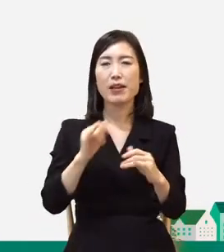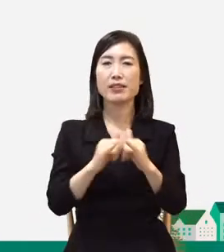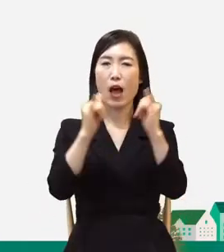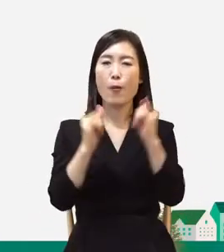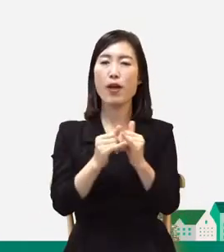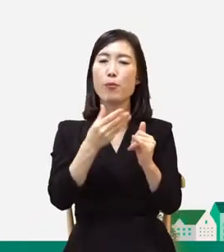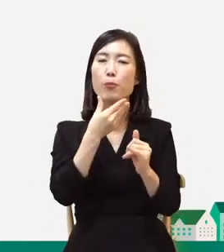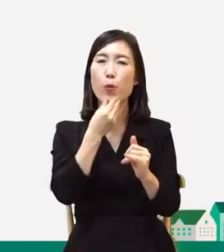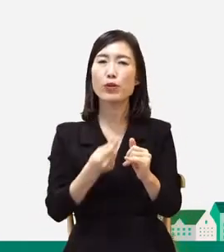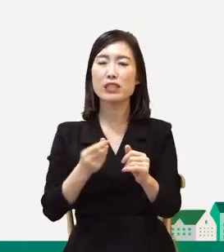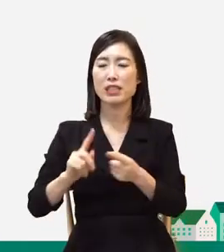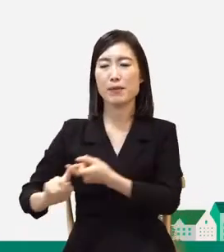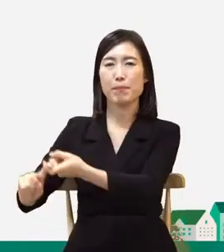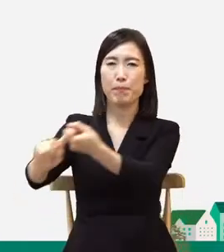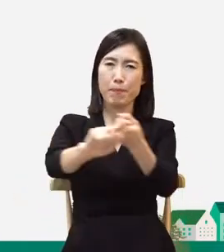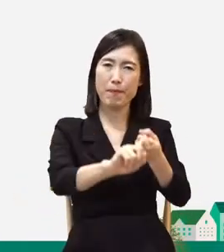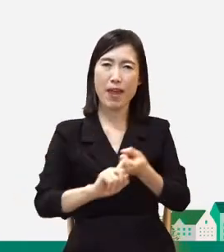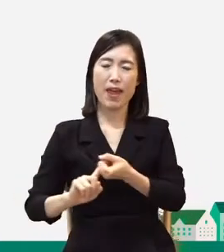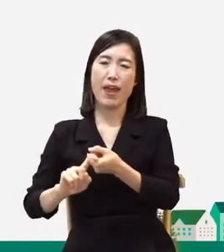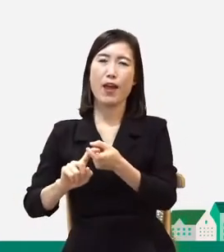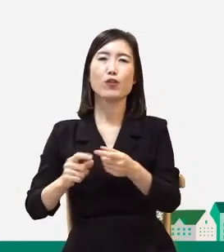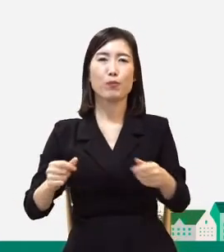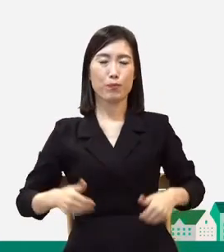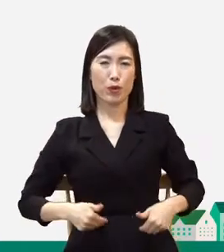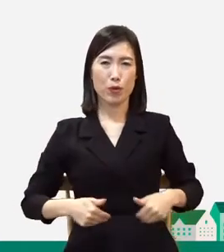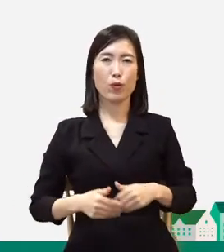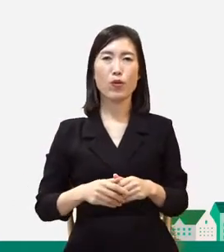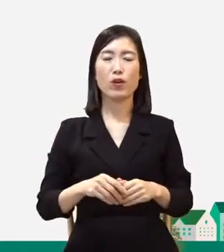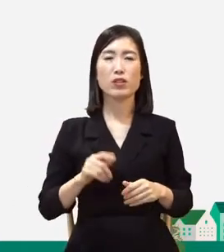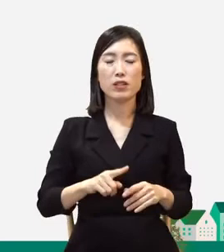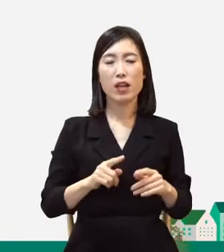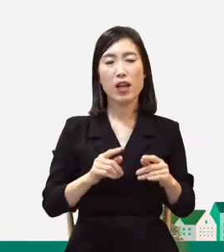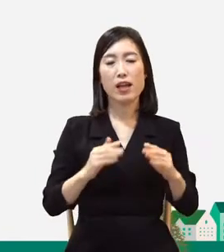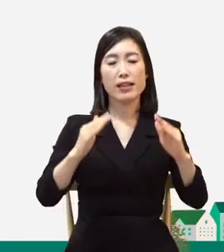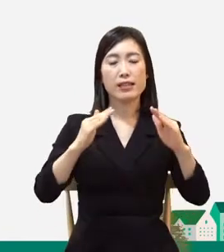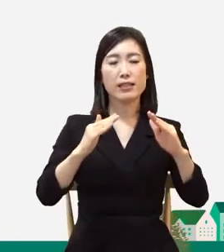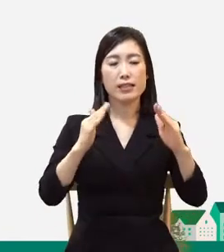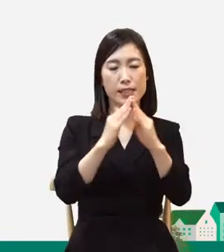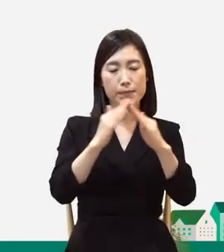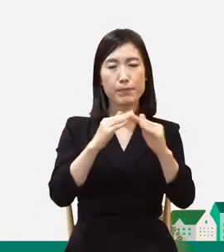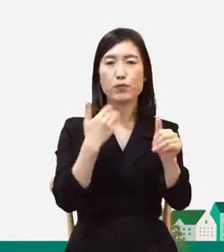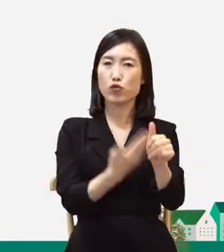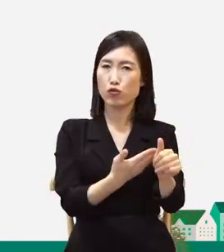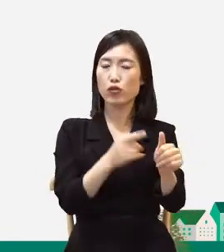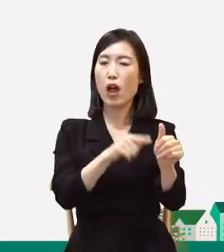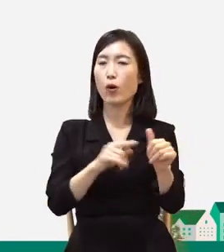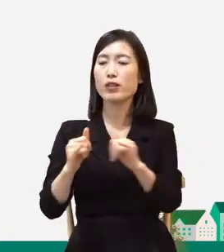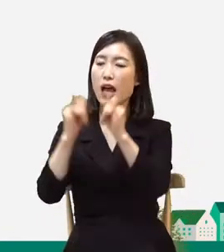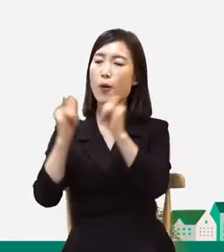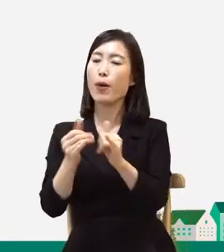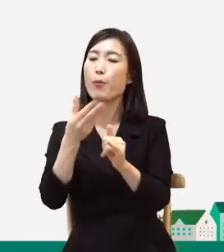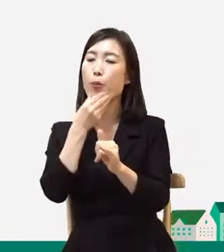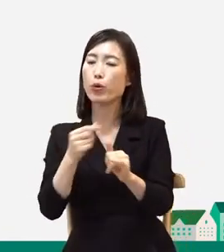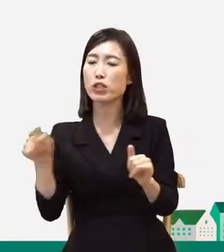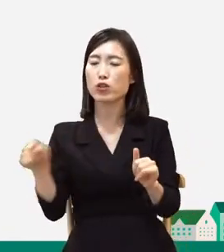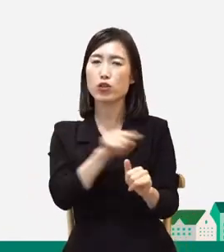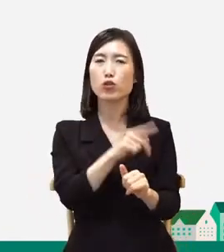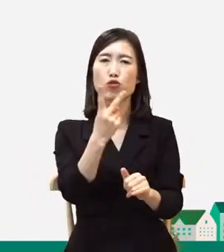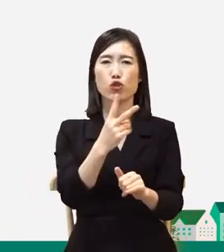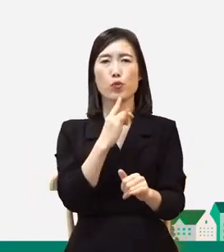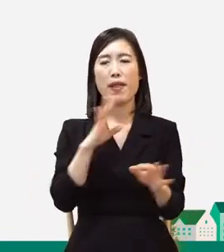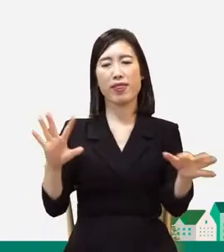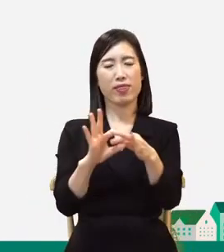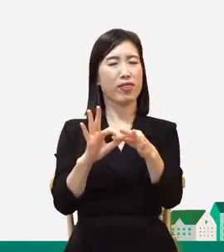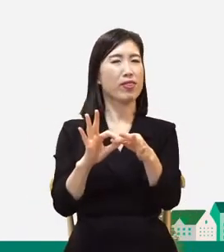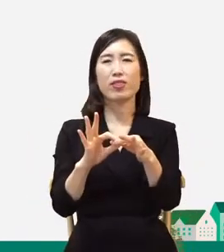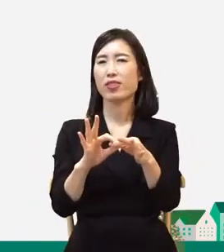인프라가 그 입주자들과 사회복지망만 만나는 게 아니라 그 다른 청년이나 다른 지역